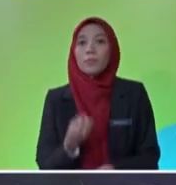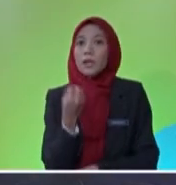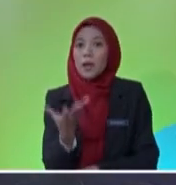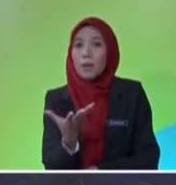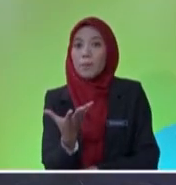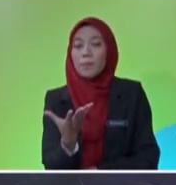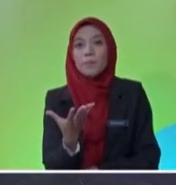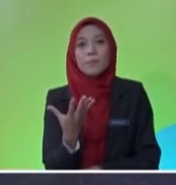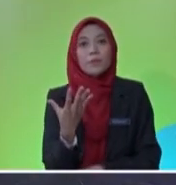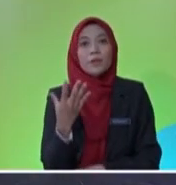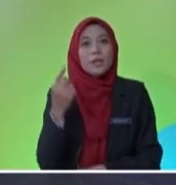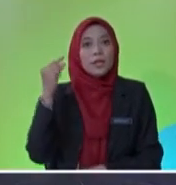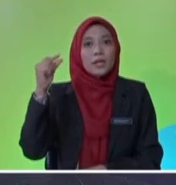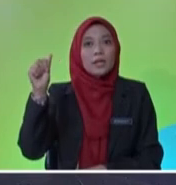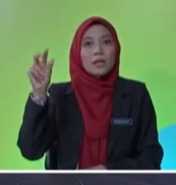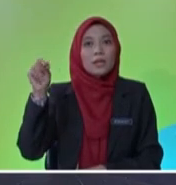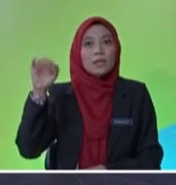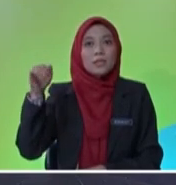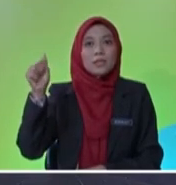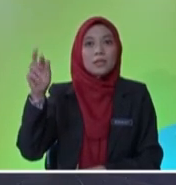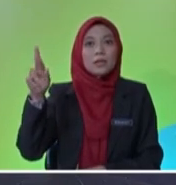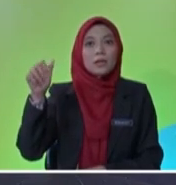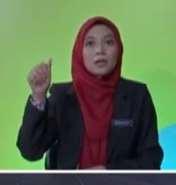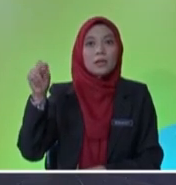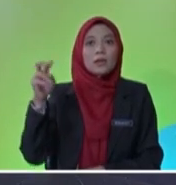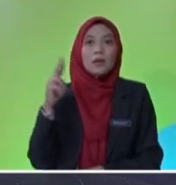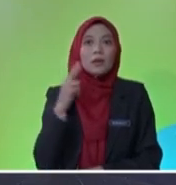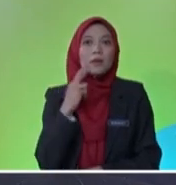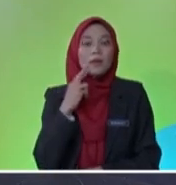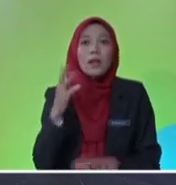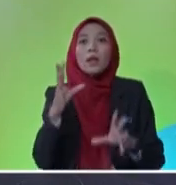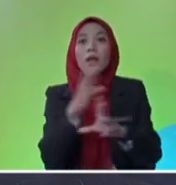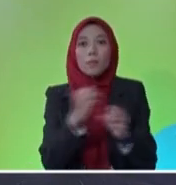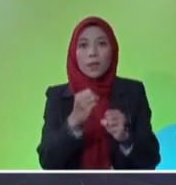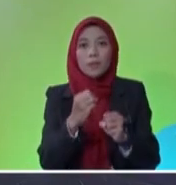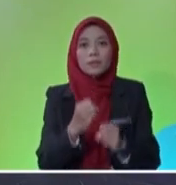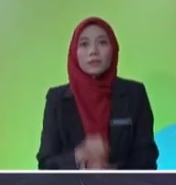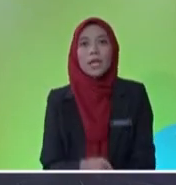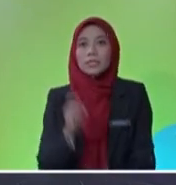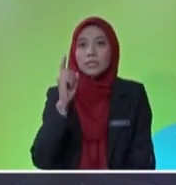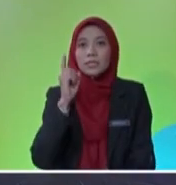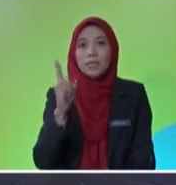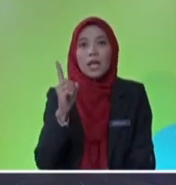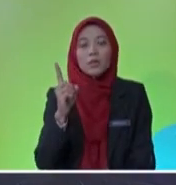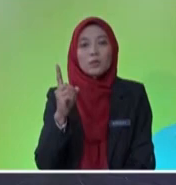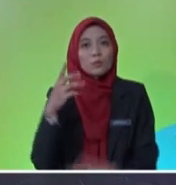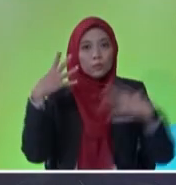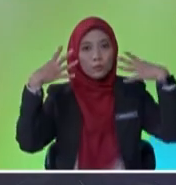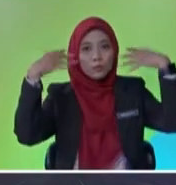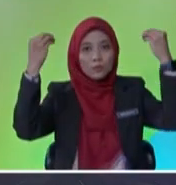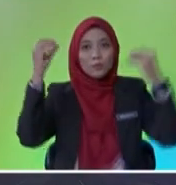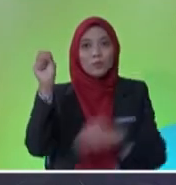pagi ganjaran serum kepada Rabiatul satu sering kepada Rabiatul tafsir internet dia tuh